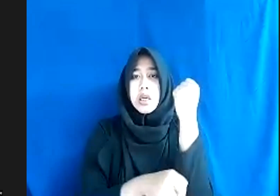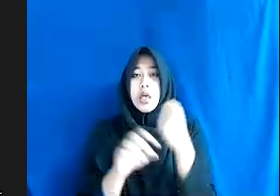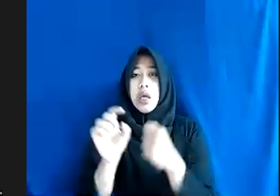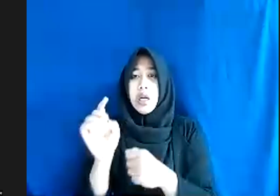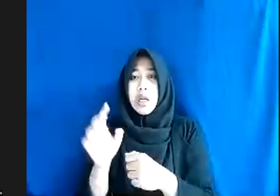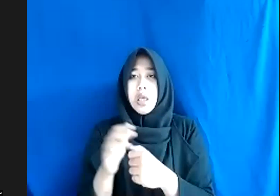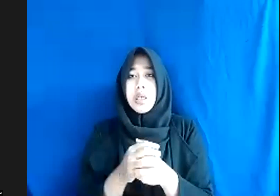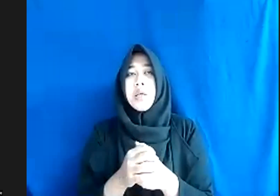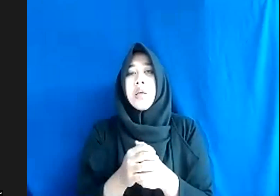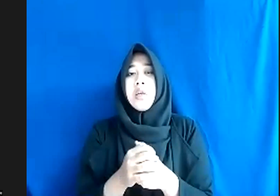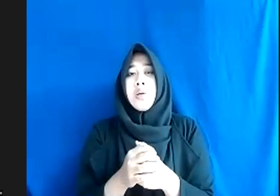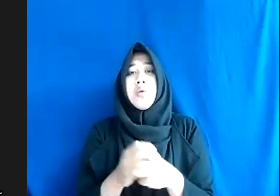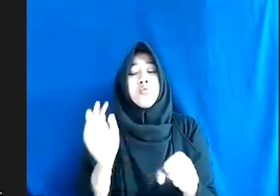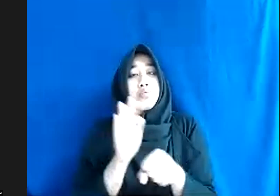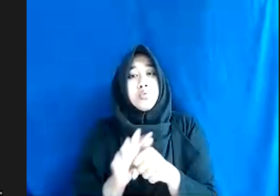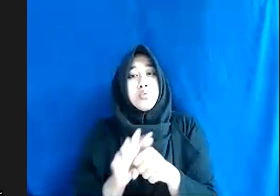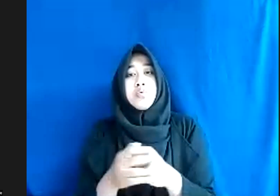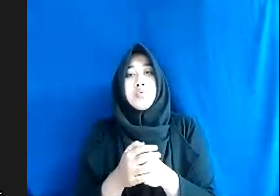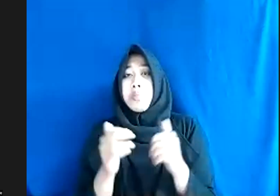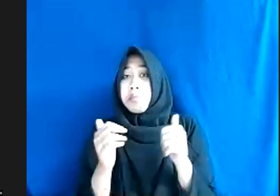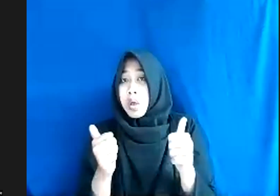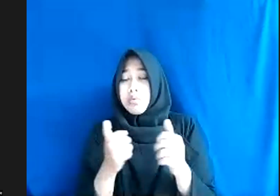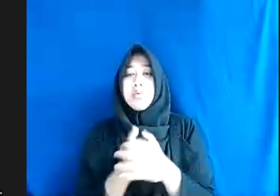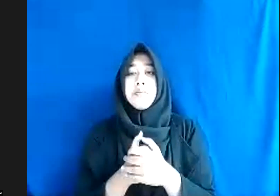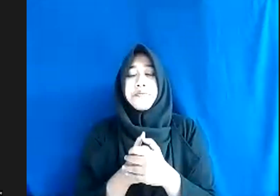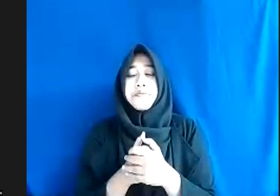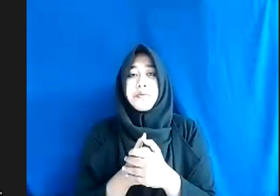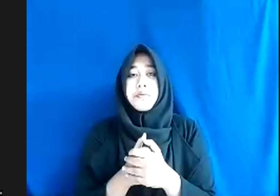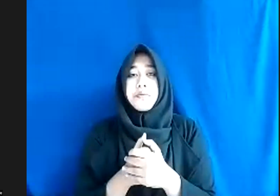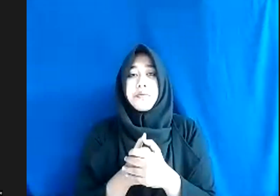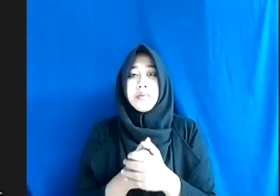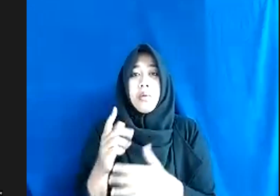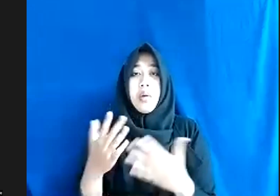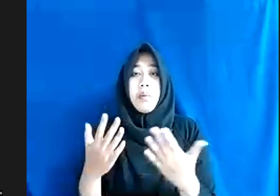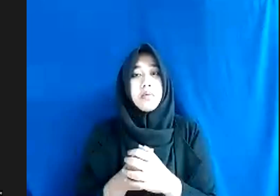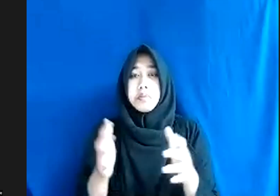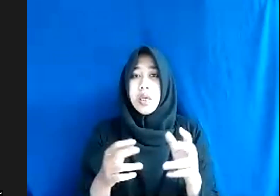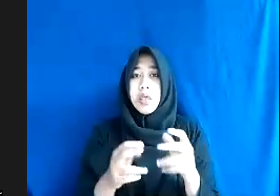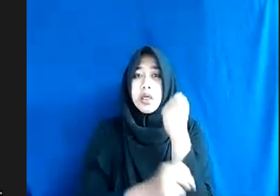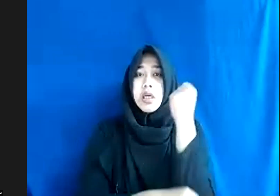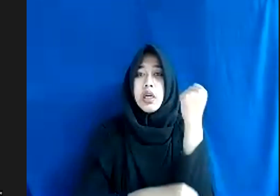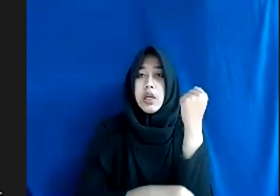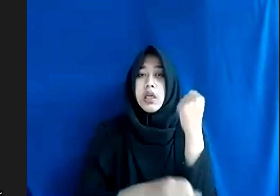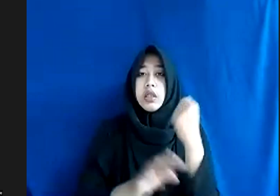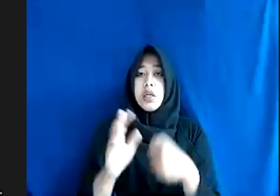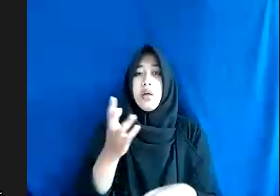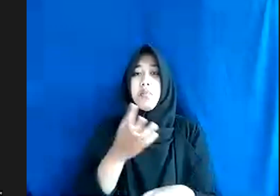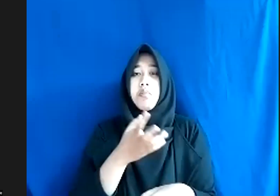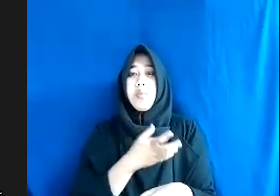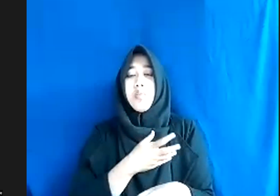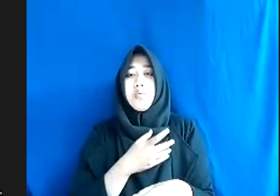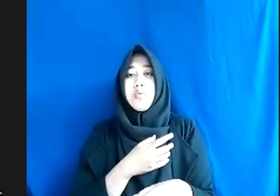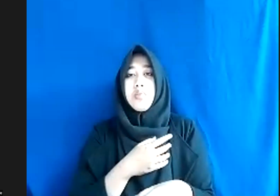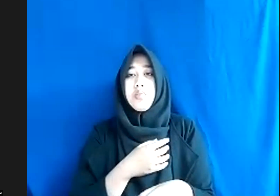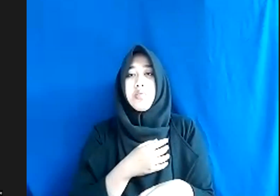cukup bagus lah ya. Karena banyak juga negara-negara yang tidak mampu menanganinya dengan baik. Nah, tapi juga memang yang penting negara